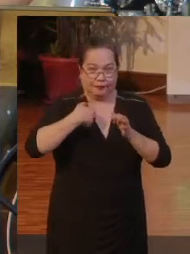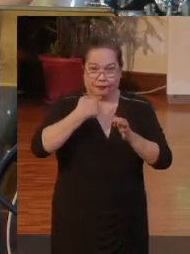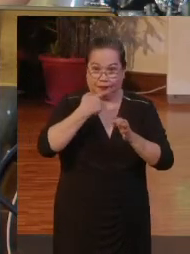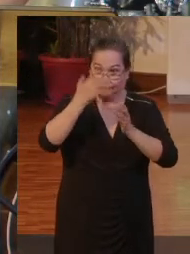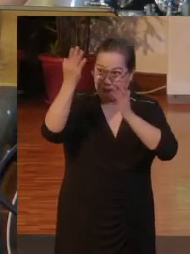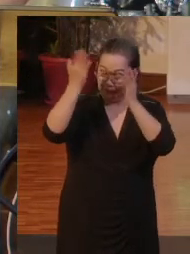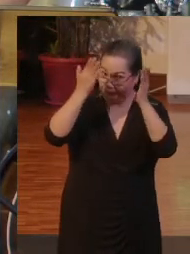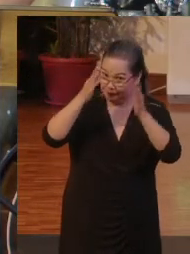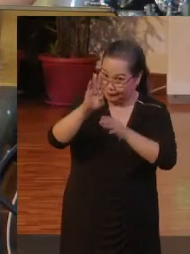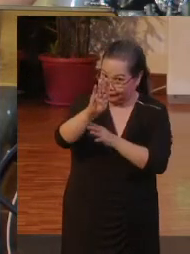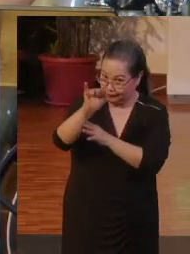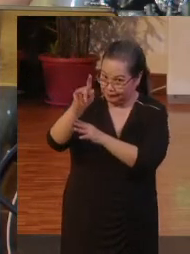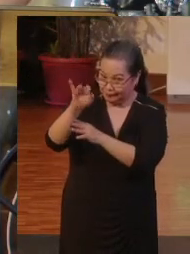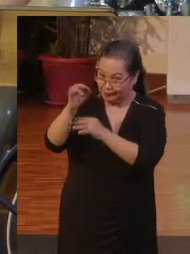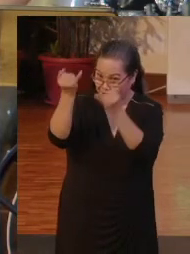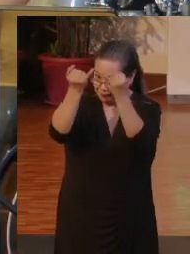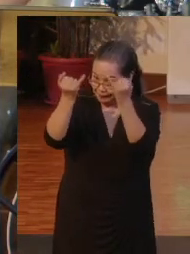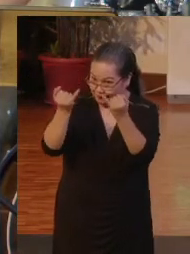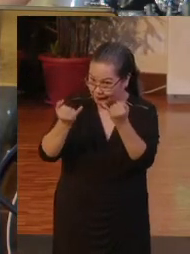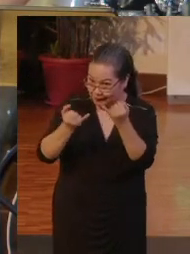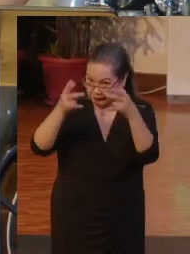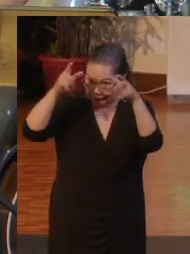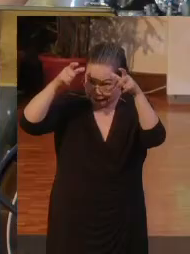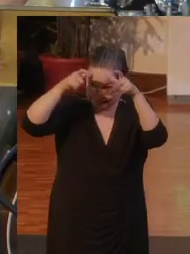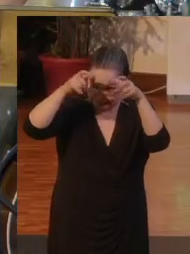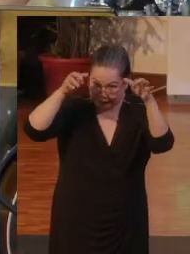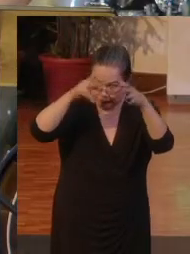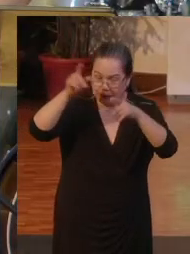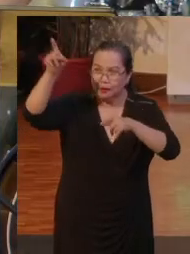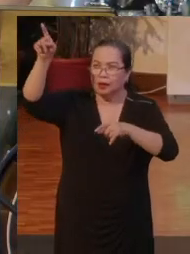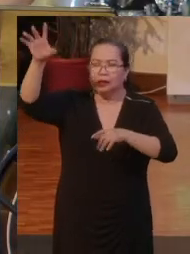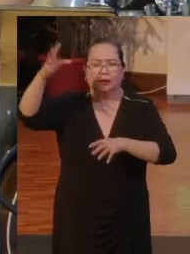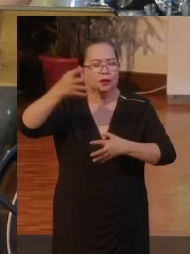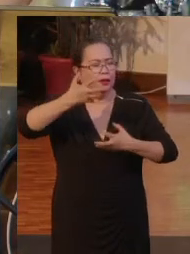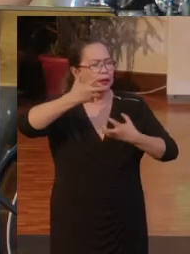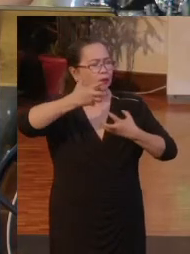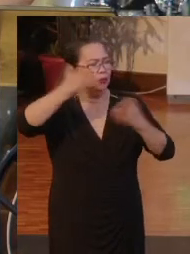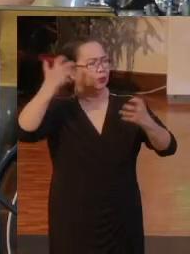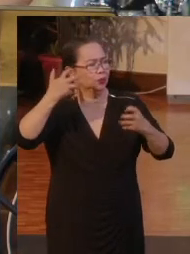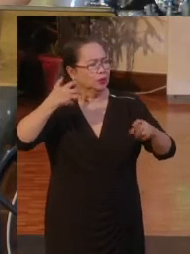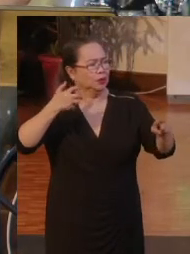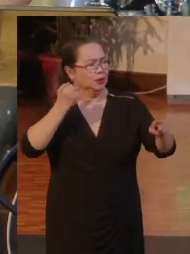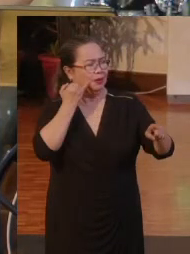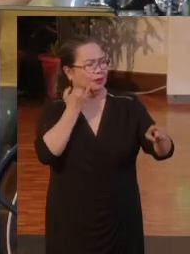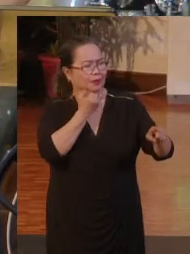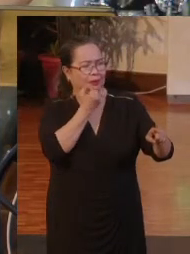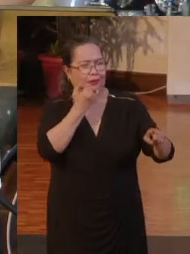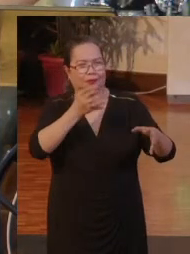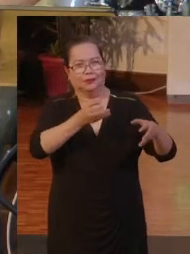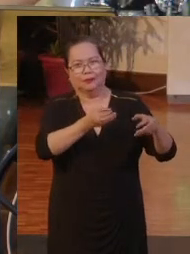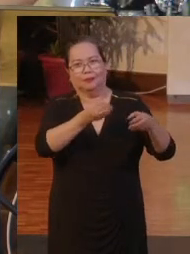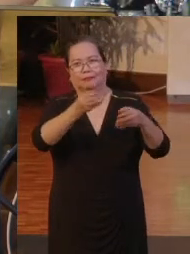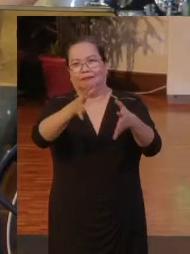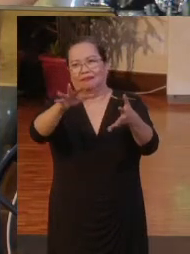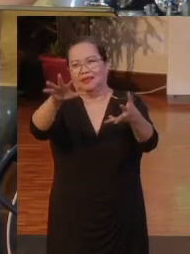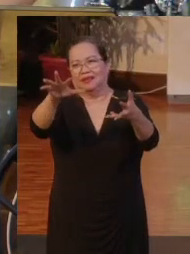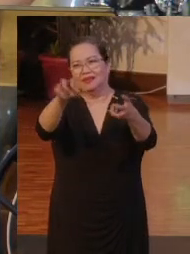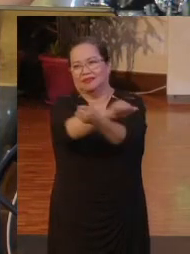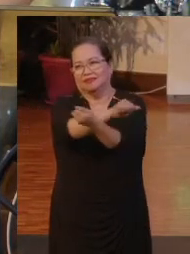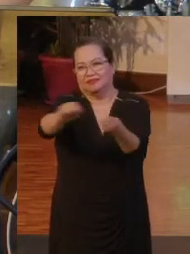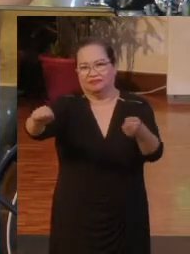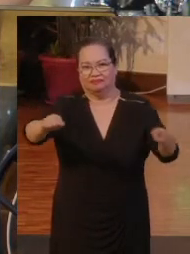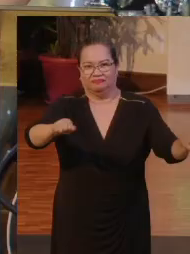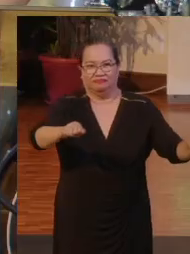served the Baals and the Ashtaroth. So the anger of the Lord was kindled against Israel, and he gave them over to plunderers